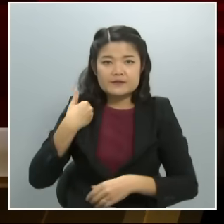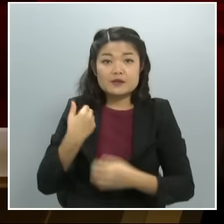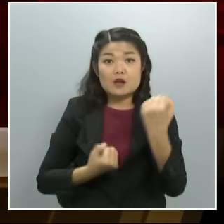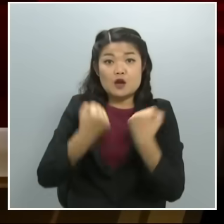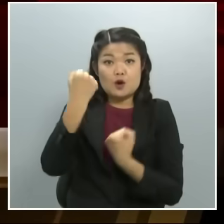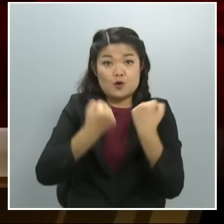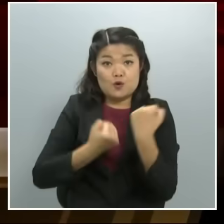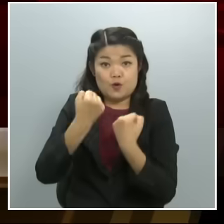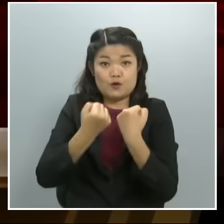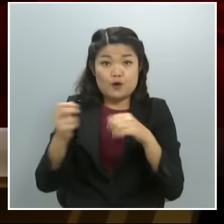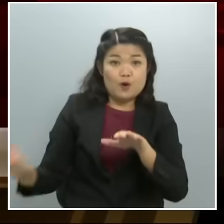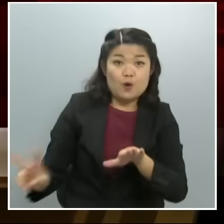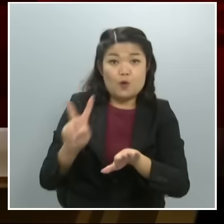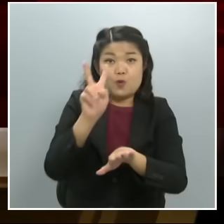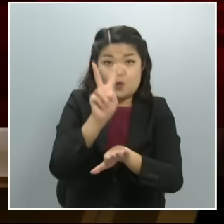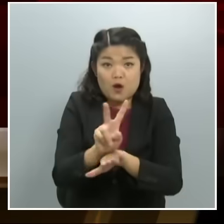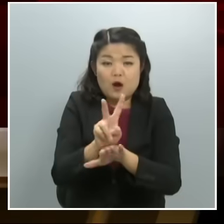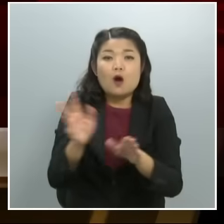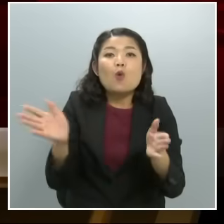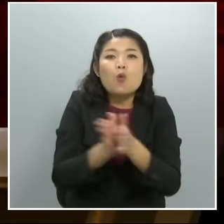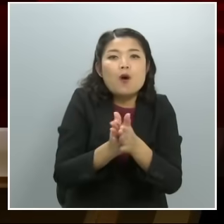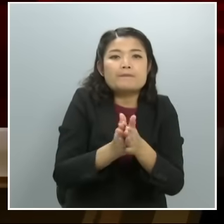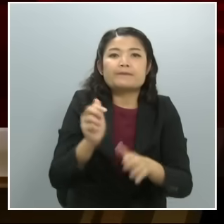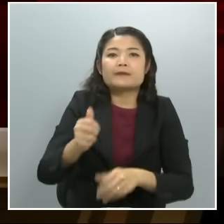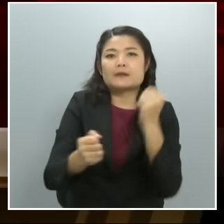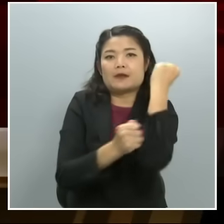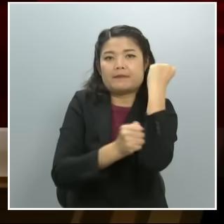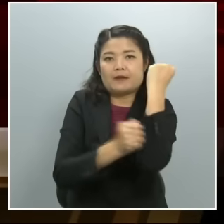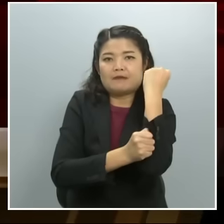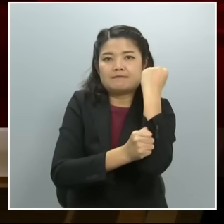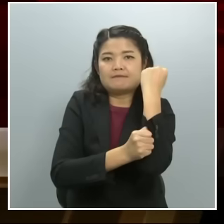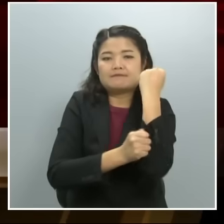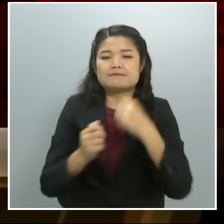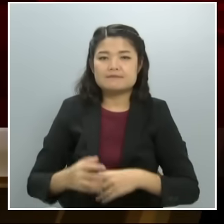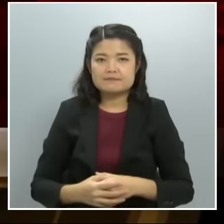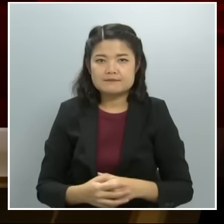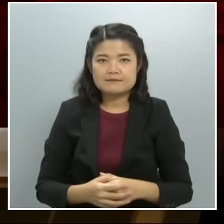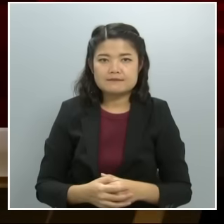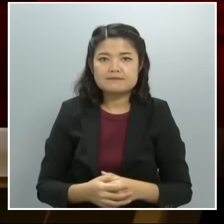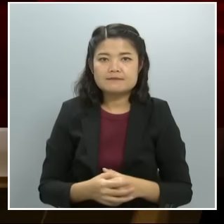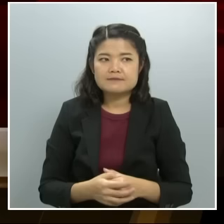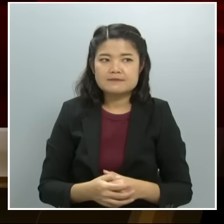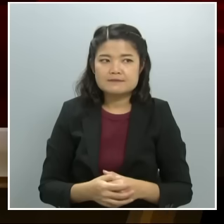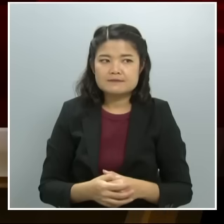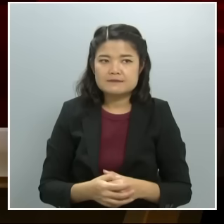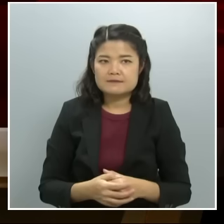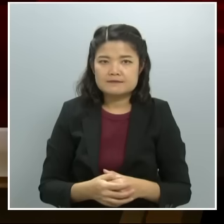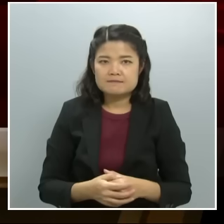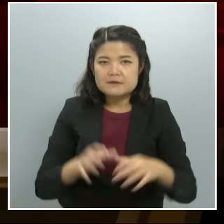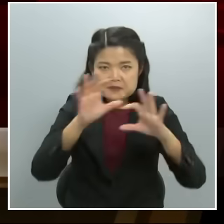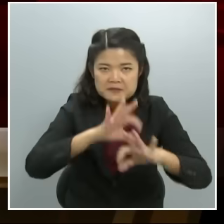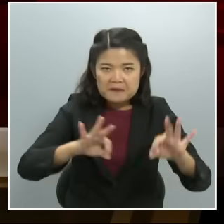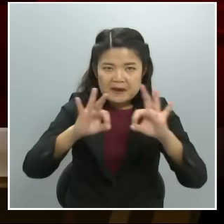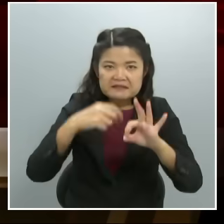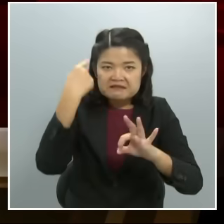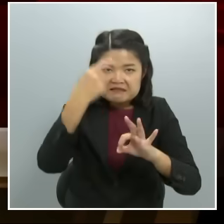พร้อมกับนายประวินหรือกำนันนกออกจากจุดเกิดเหตุท่านผู้ชมนี่ตัวละครที่สำคัญตาม